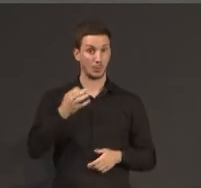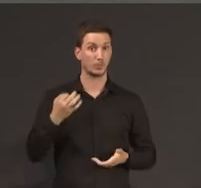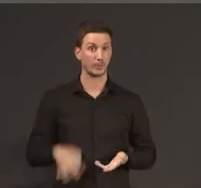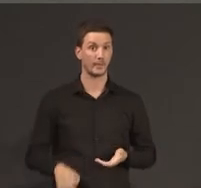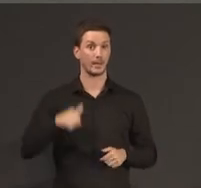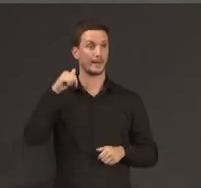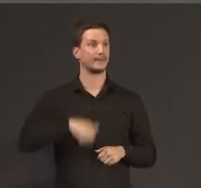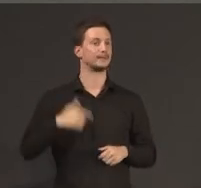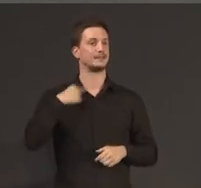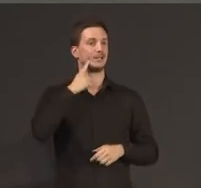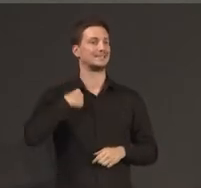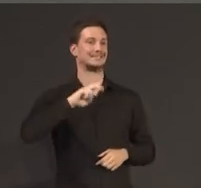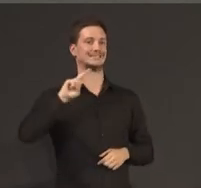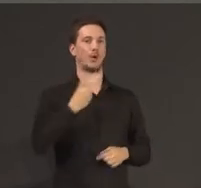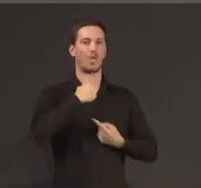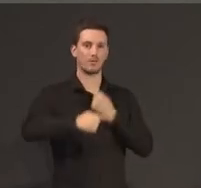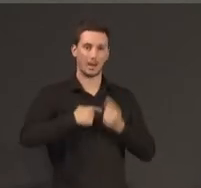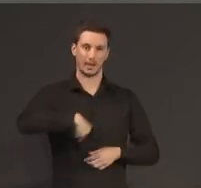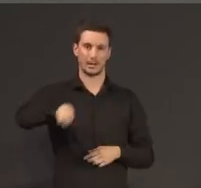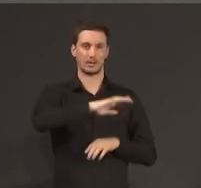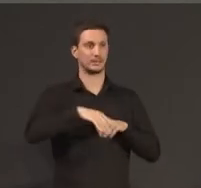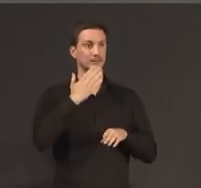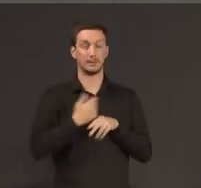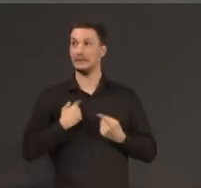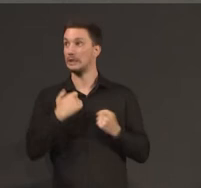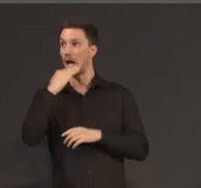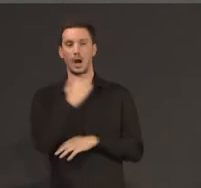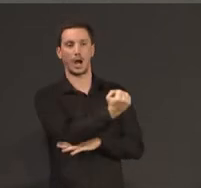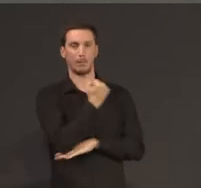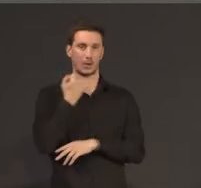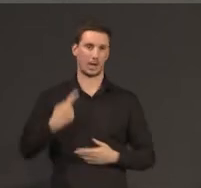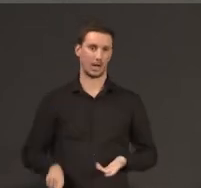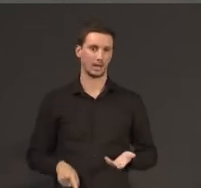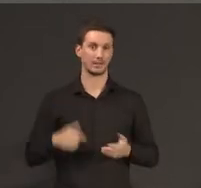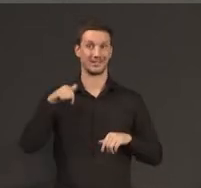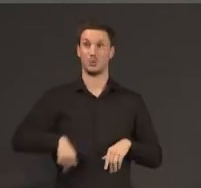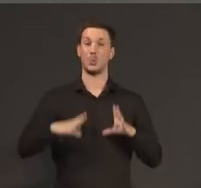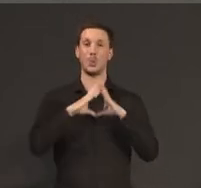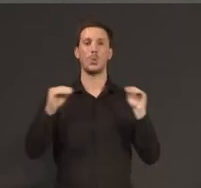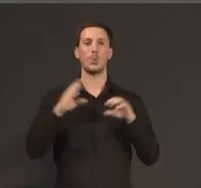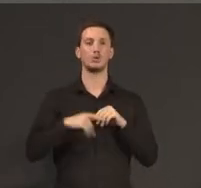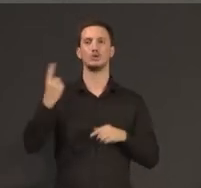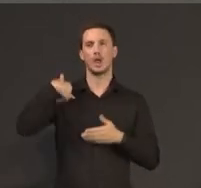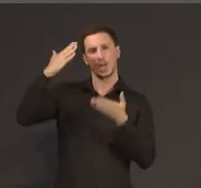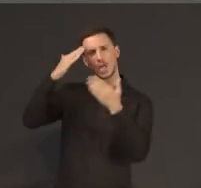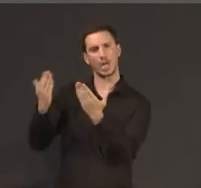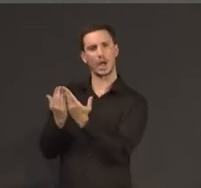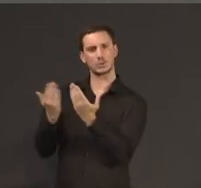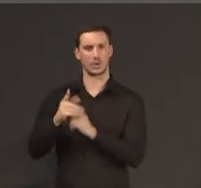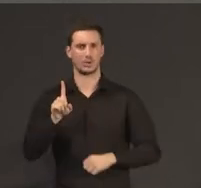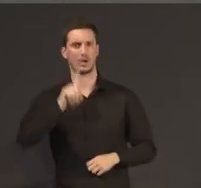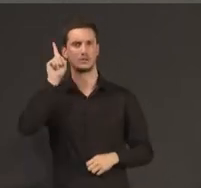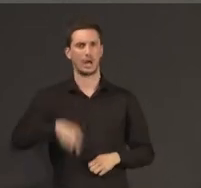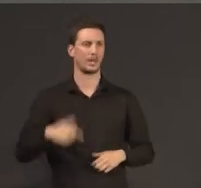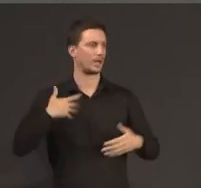que aquí hem trobat una segona família, en la que recolzar-nos sempre que ho necessitem. Al final, la universitat no és només estudiar. És riure amb